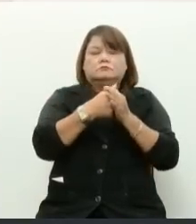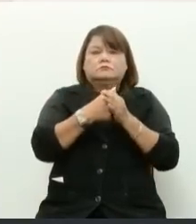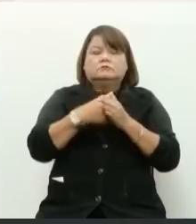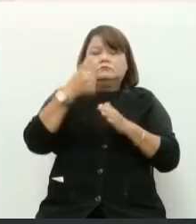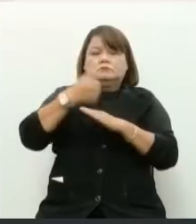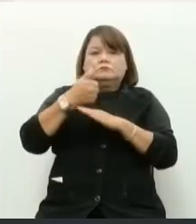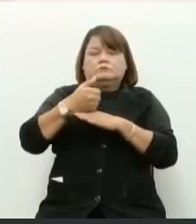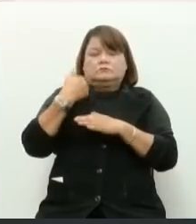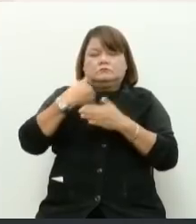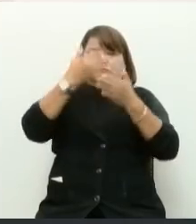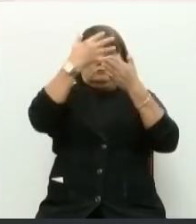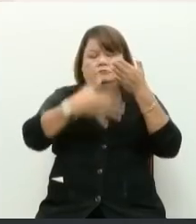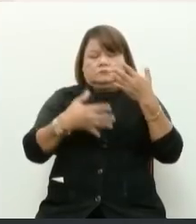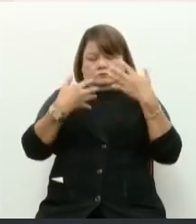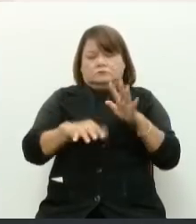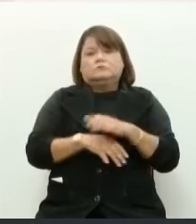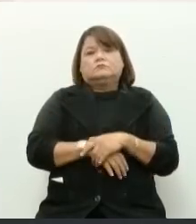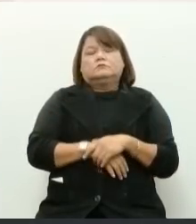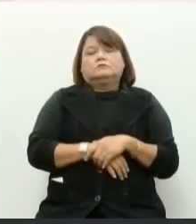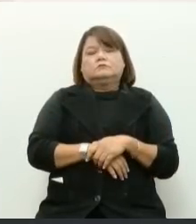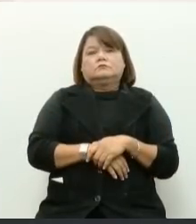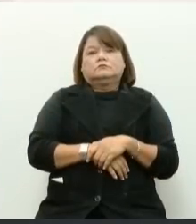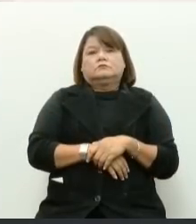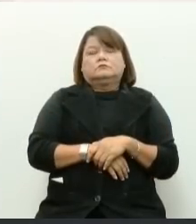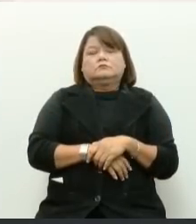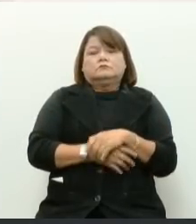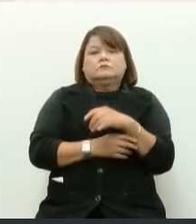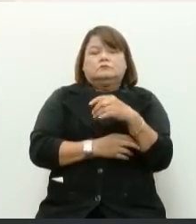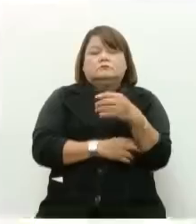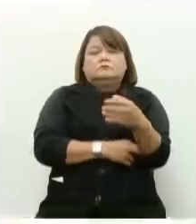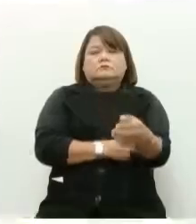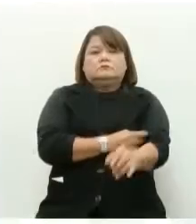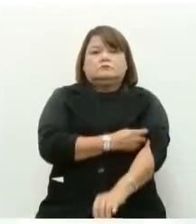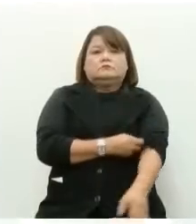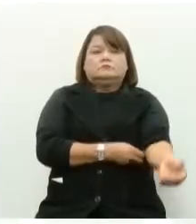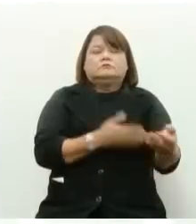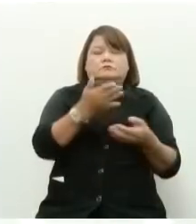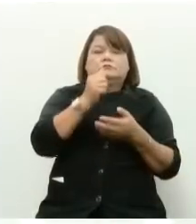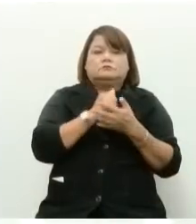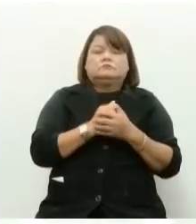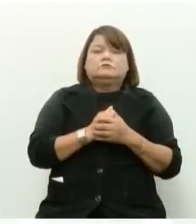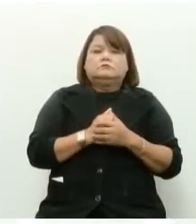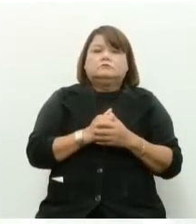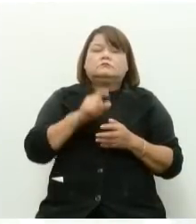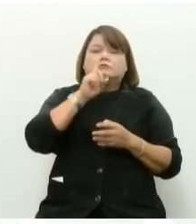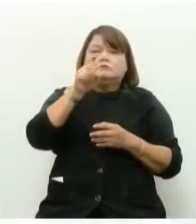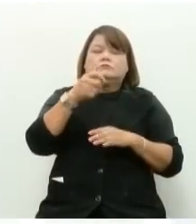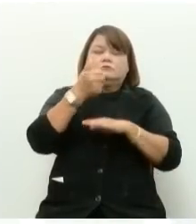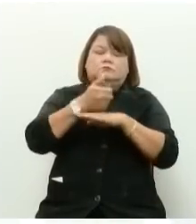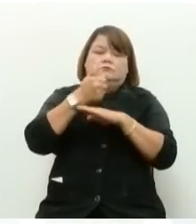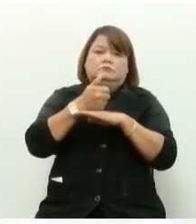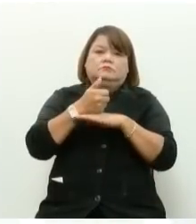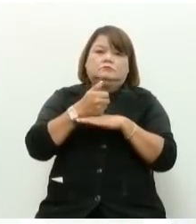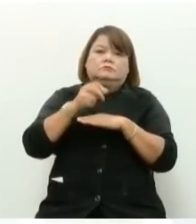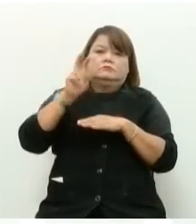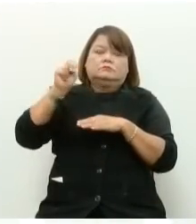งานเนี่ยมีรายละเอียดอยู่แล้วนะครับครับ ขอบพระคุณค่ะท่านรองถ้างั้นขออนุญาตเรียนถามท่านผู้อำนวยการนิด